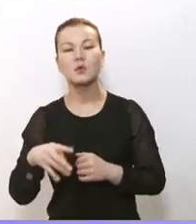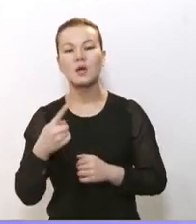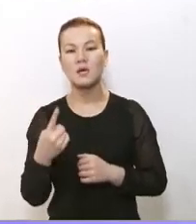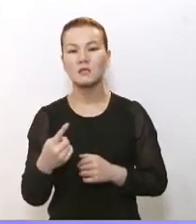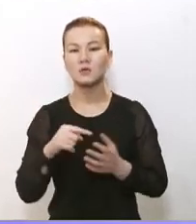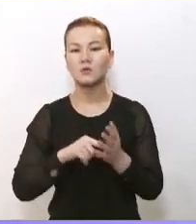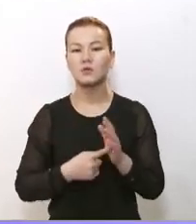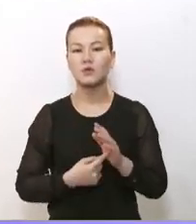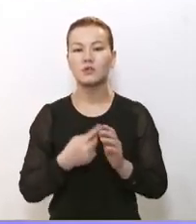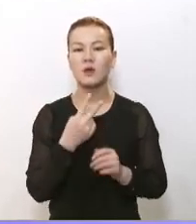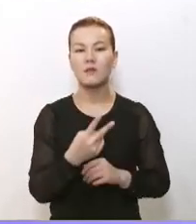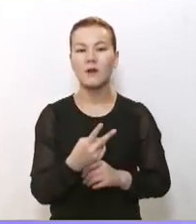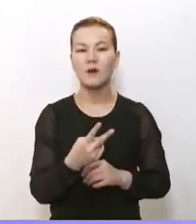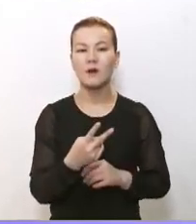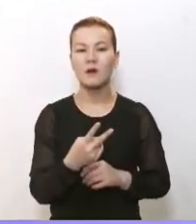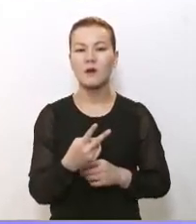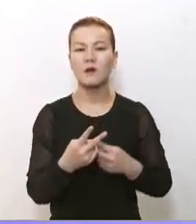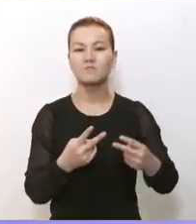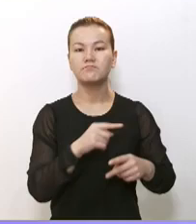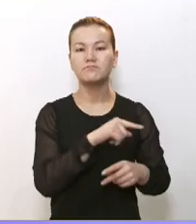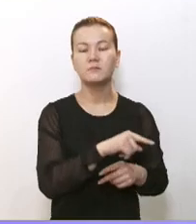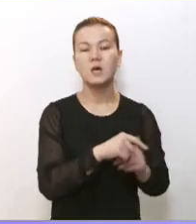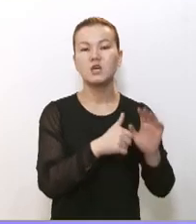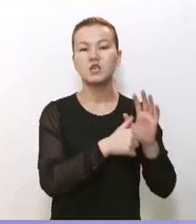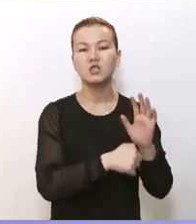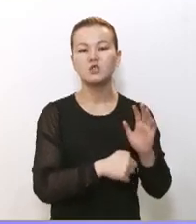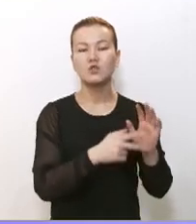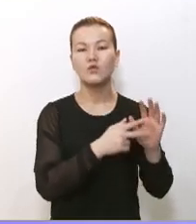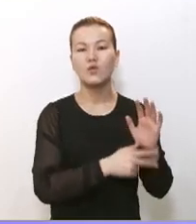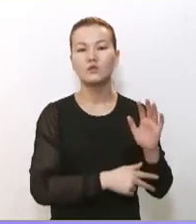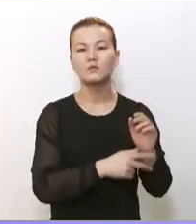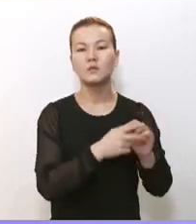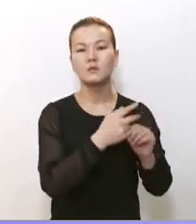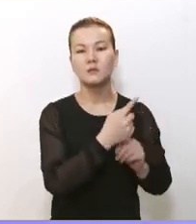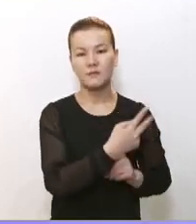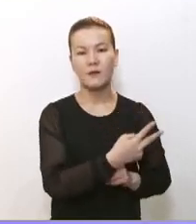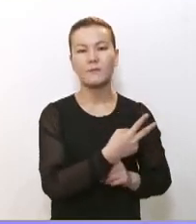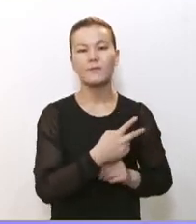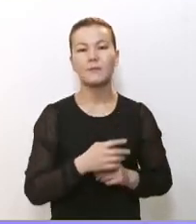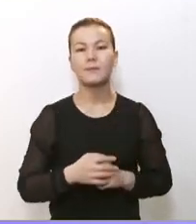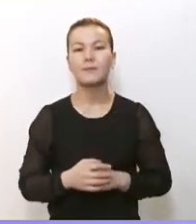341 умножить на 2 получается 682.